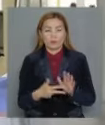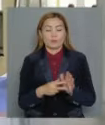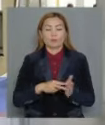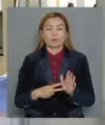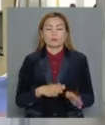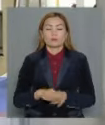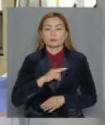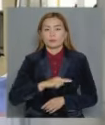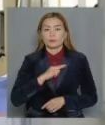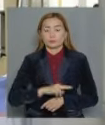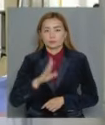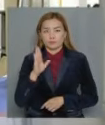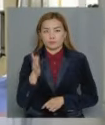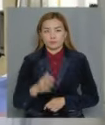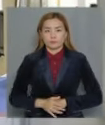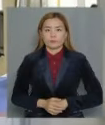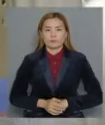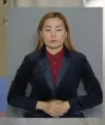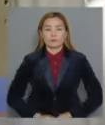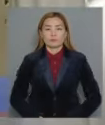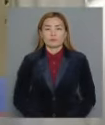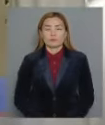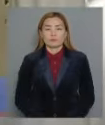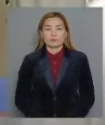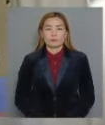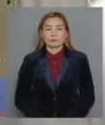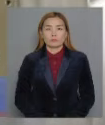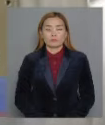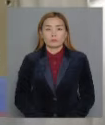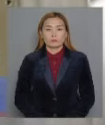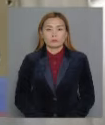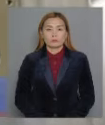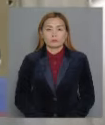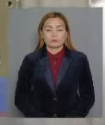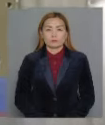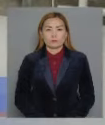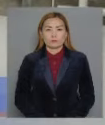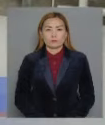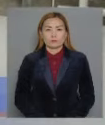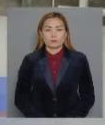жобаны іске асыру жоспарлануда. Гауһар Нұрлыбекқызы, Айбек Ғалымов, жаңалық қызметі.